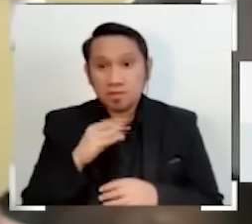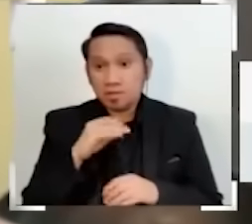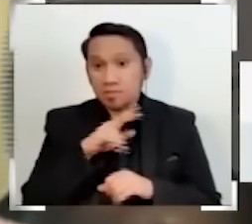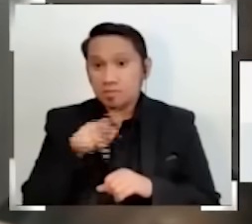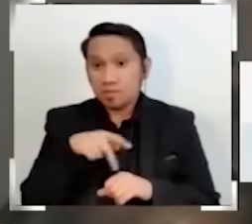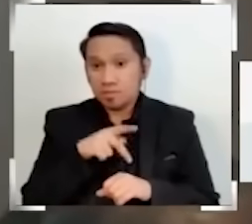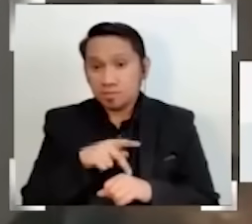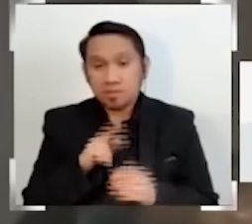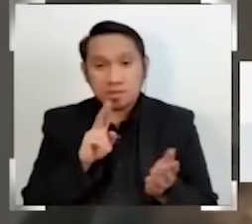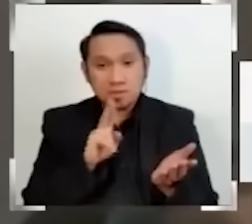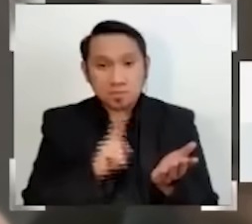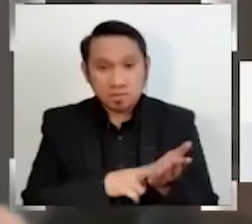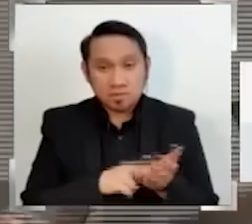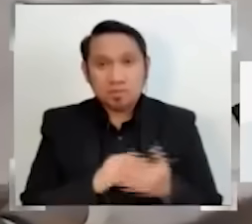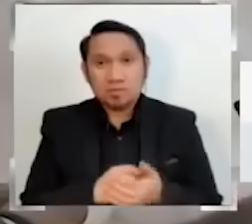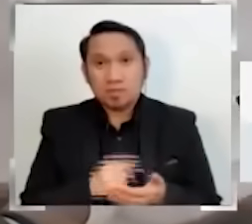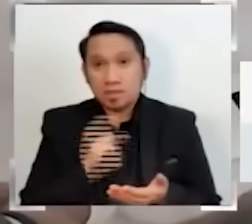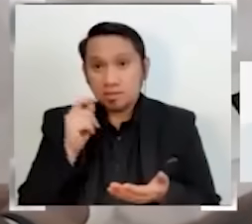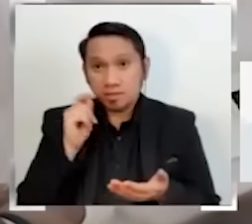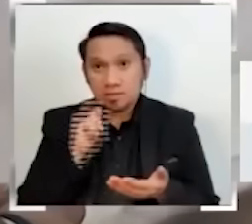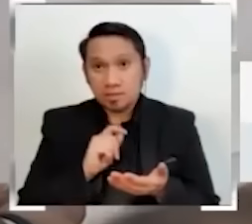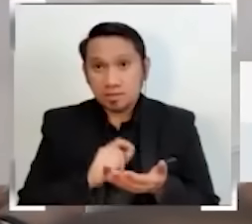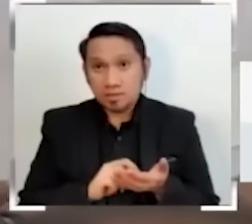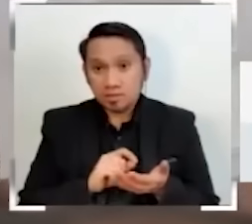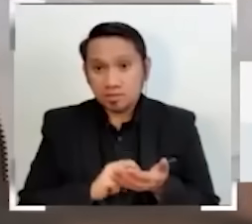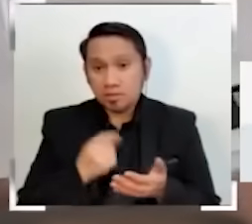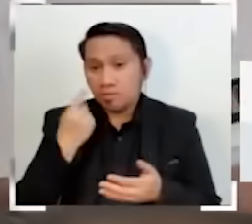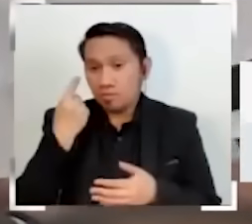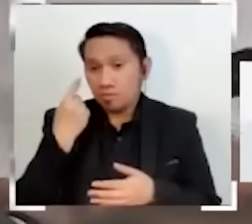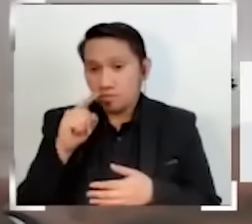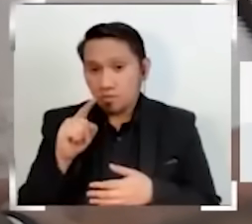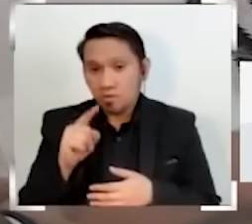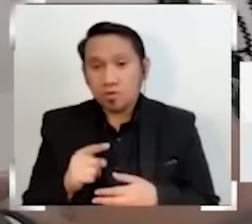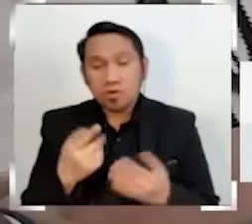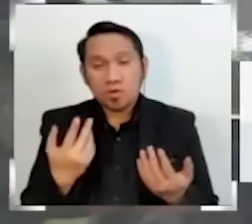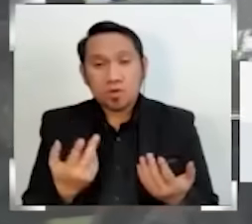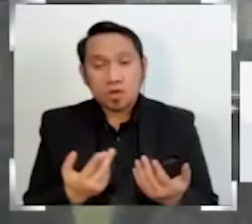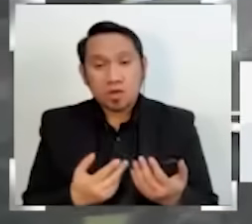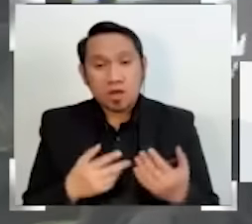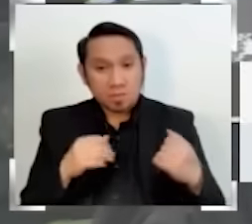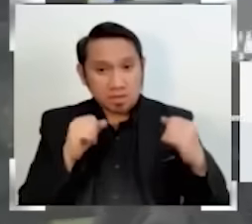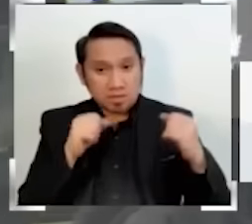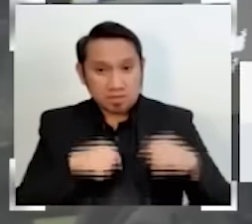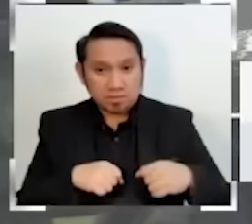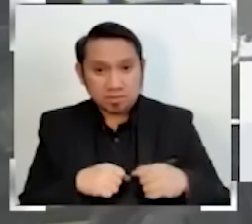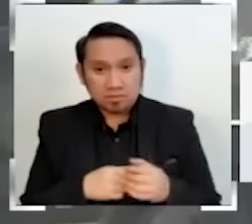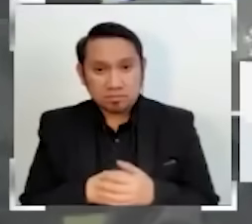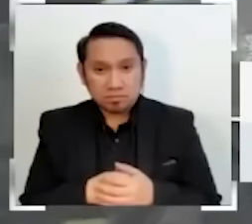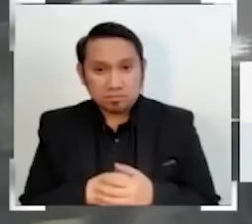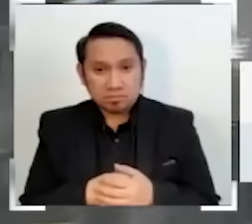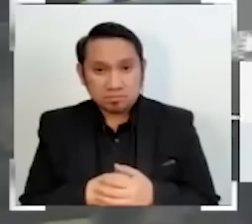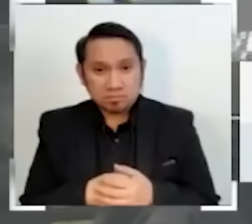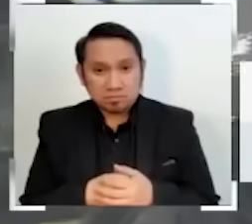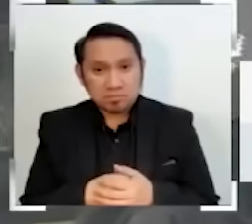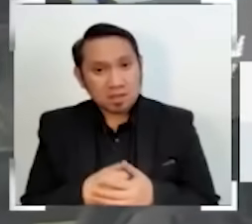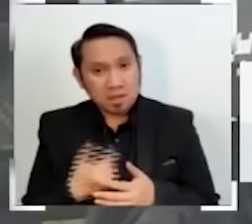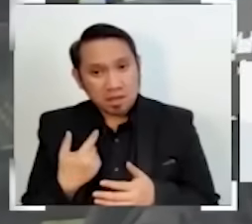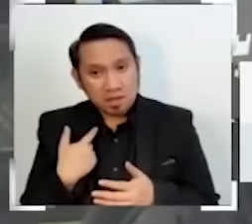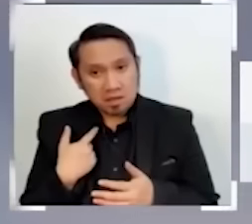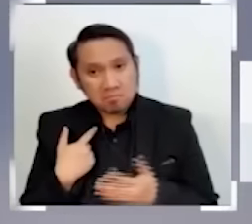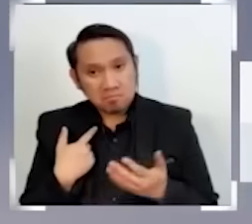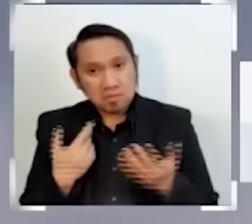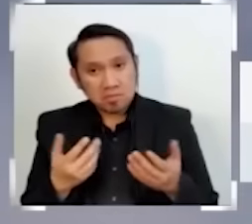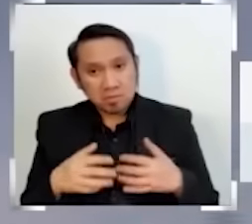pinirmahan ang letter of intent para sa isang bilateral defense cooperation. May posibilidad din na mabuo ang